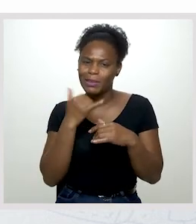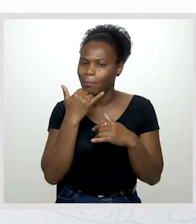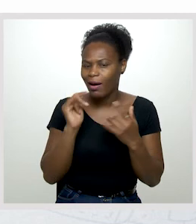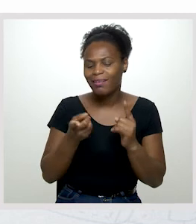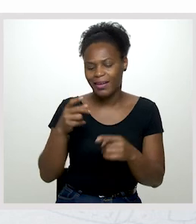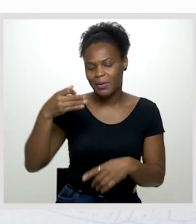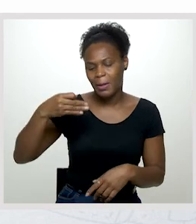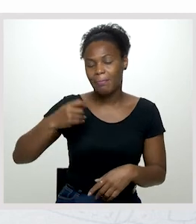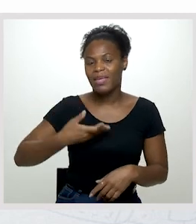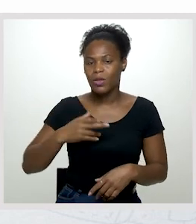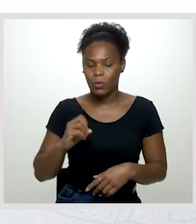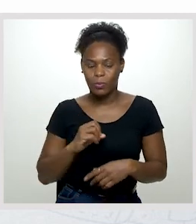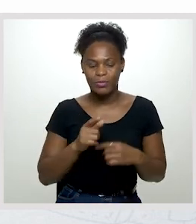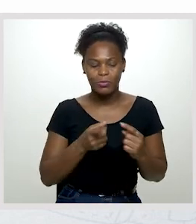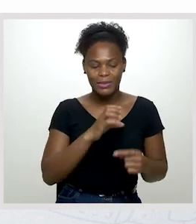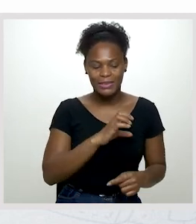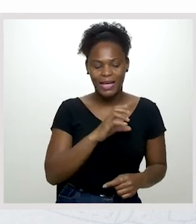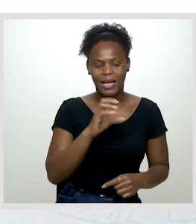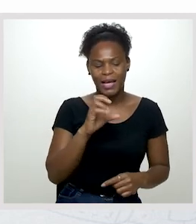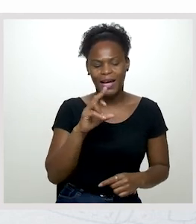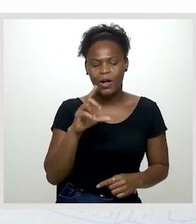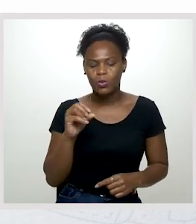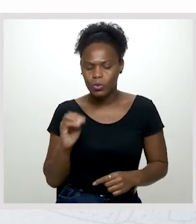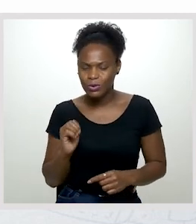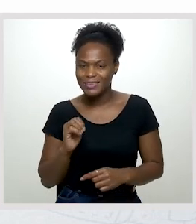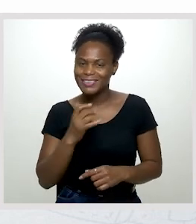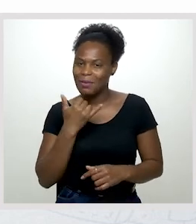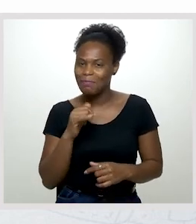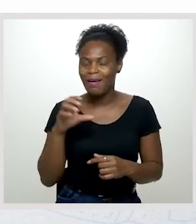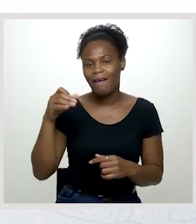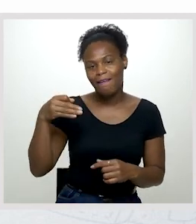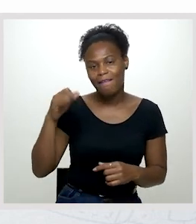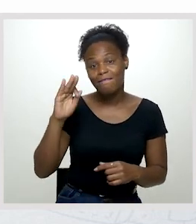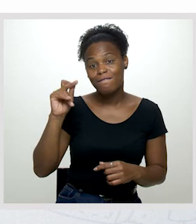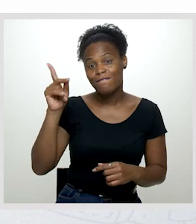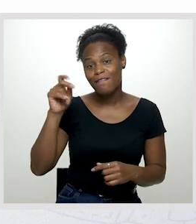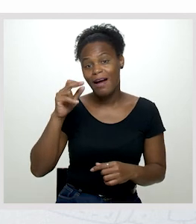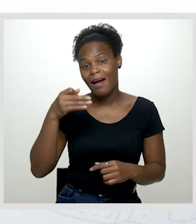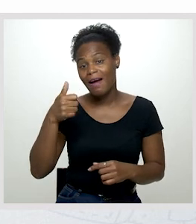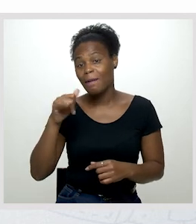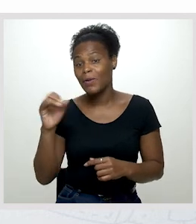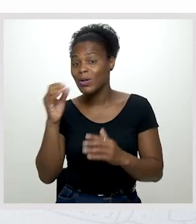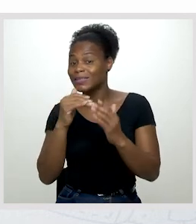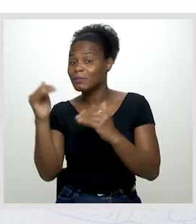C, Carlos, Sampa, Fábio. Supériorité. C'est